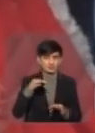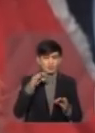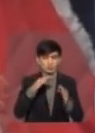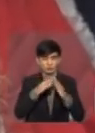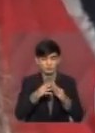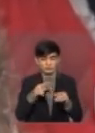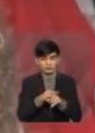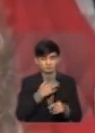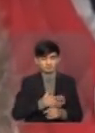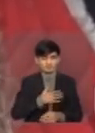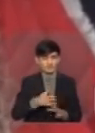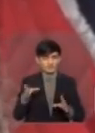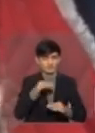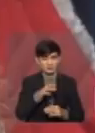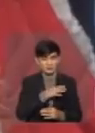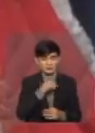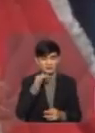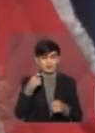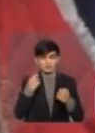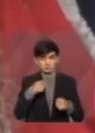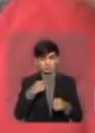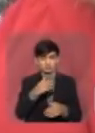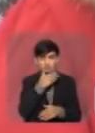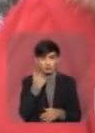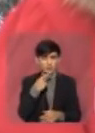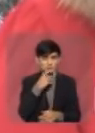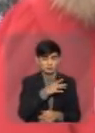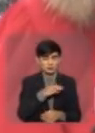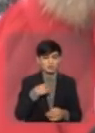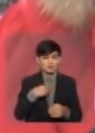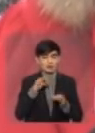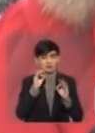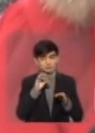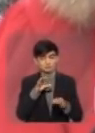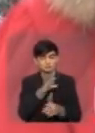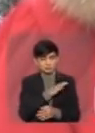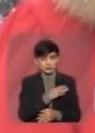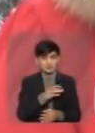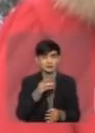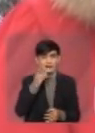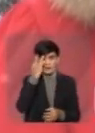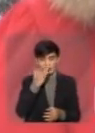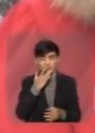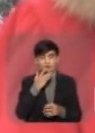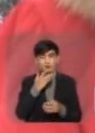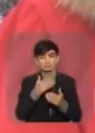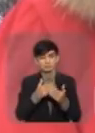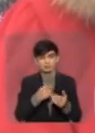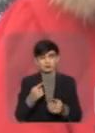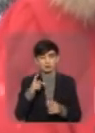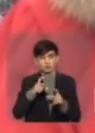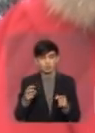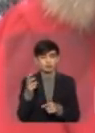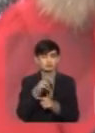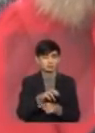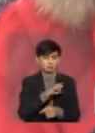екен, бірақ үйлер сапасы салынғандықтан өтпей жатыр деген жоққа шығарады. Түсіндірдің ғой, жаз бойы кісілер келіп, біз аламыз,